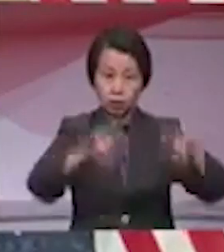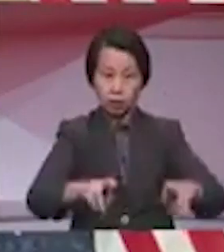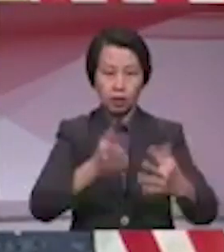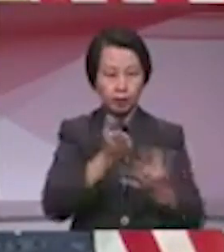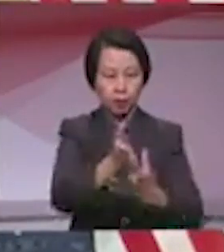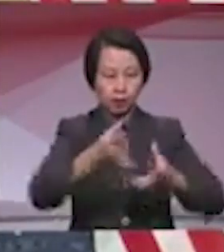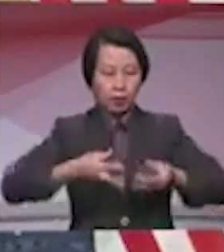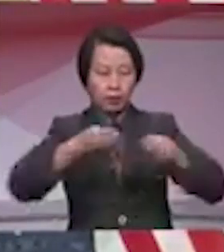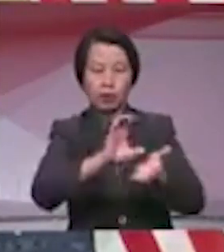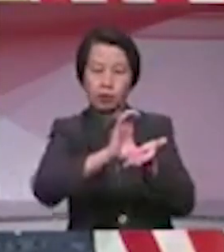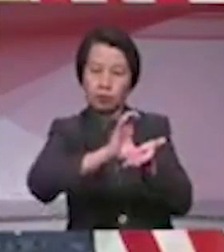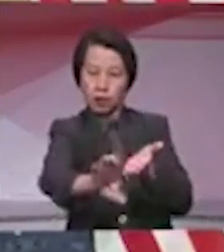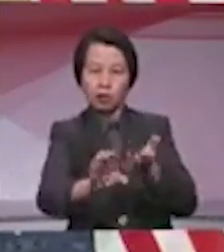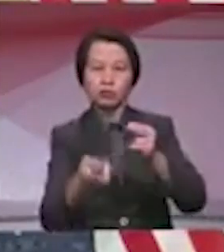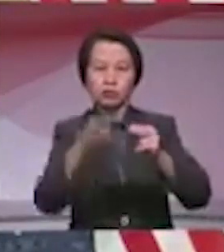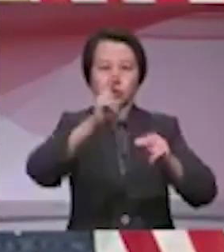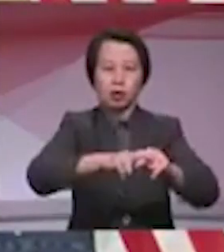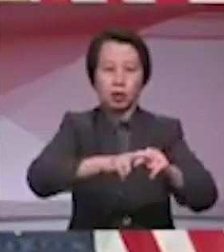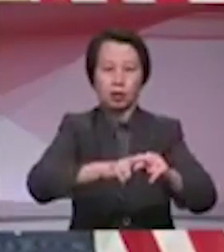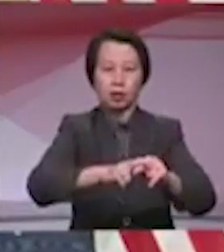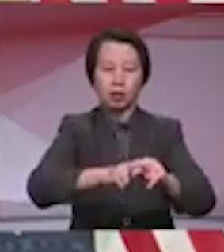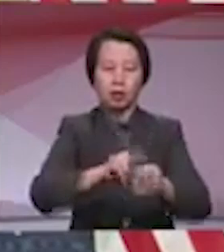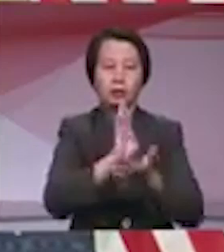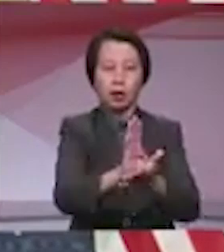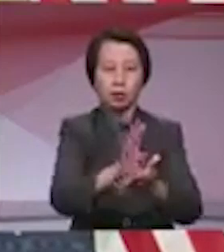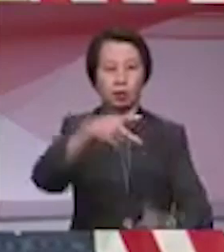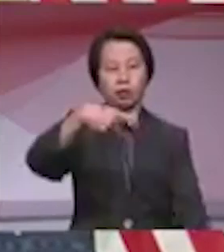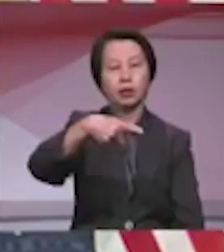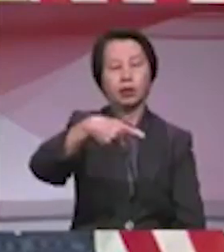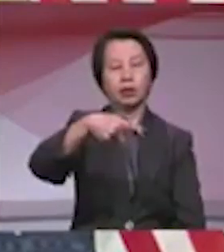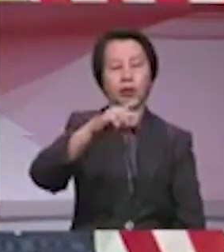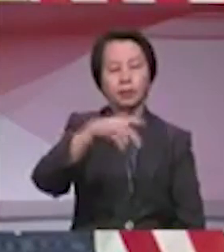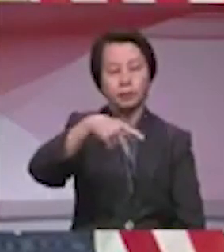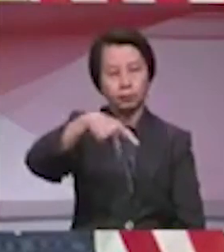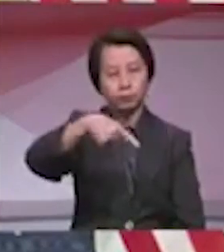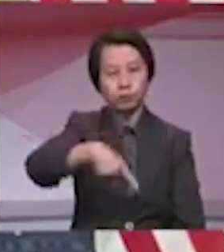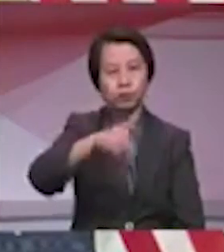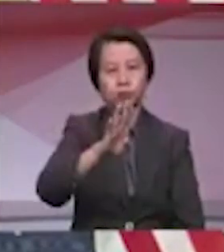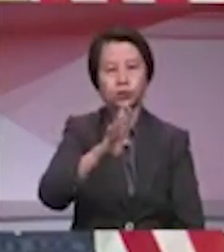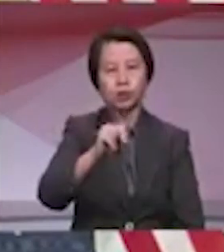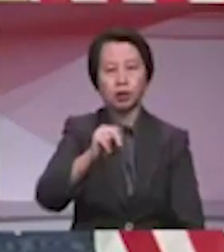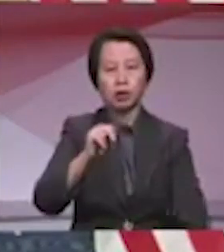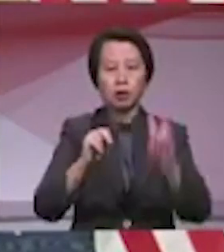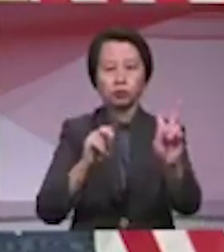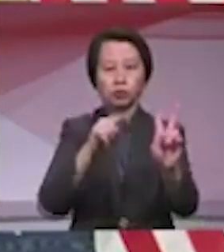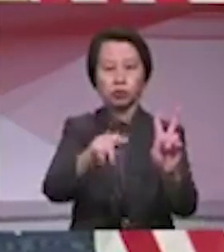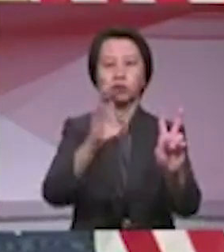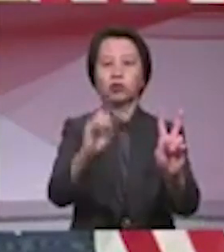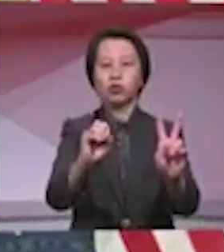melalui pemberian tunai tambahan di bawah Bantuan Prihatin Nasional 2.0